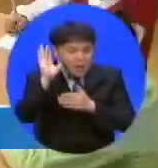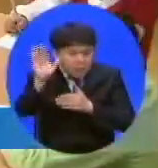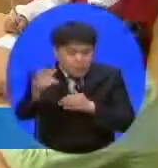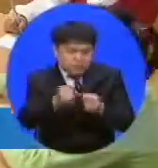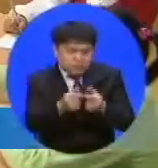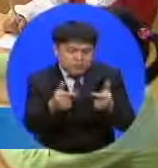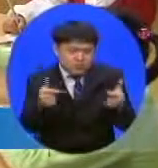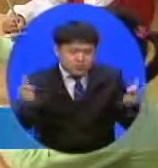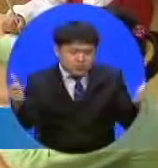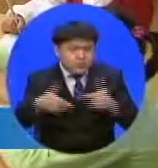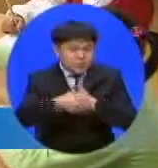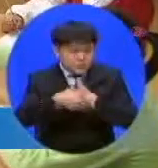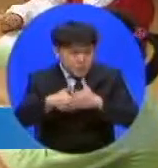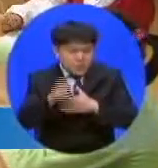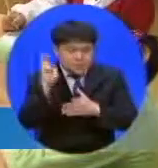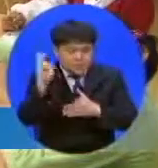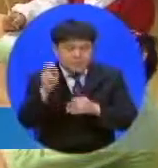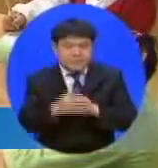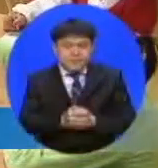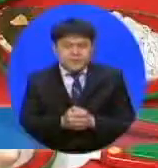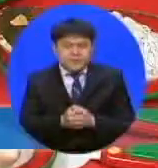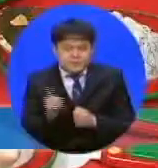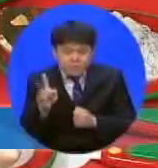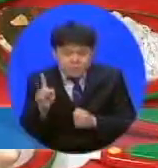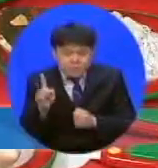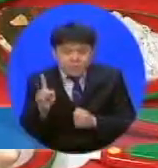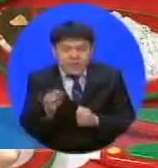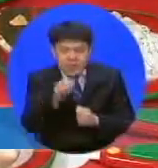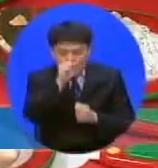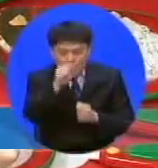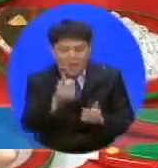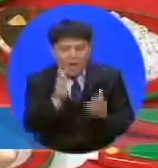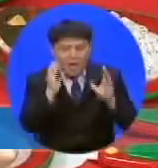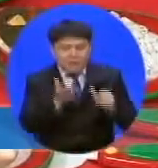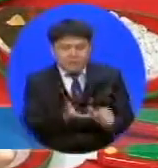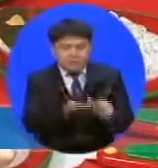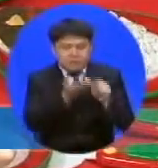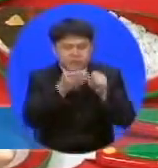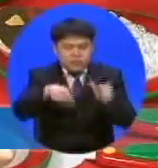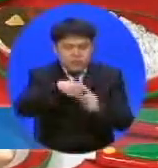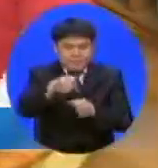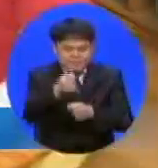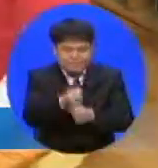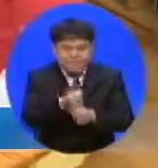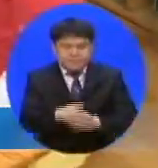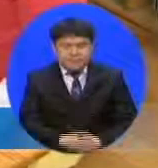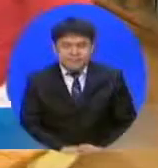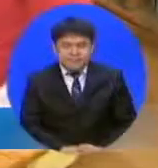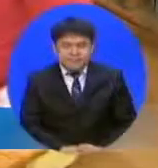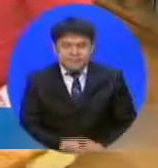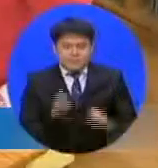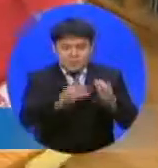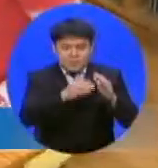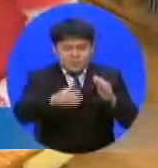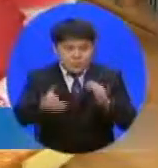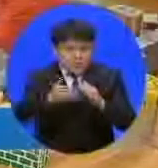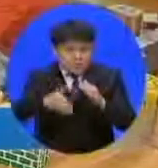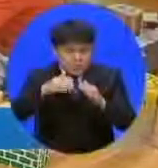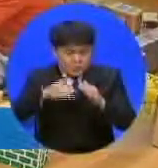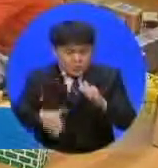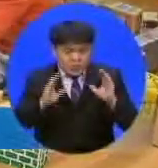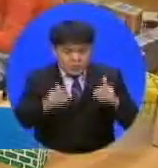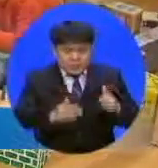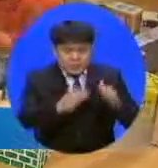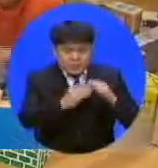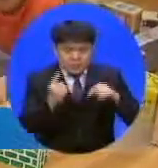계속적으로 선정 기준에 부합하는 어린이집을 지정해 양질의 보육 환경 기반을 조성해 갑니다. 공공형 어린이집에는